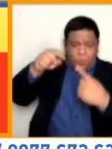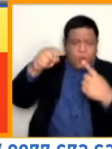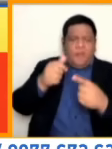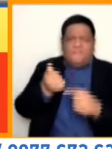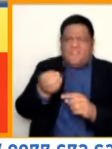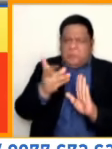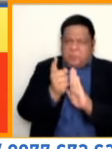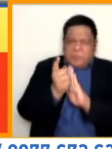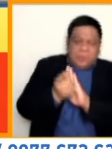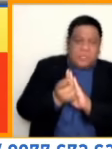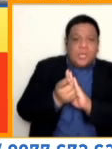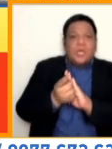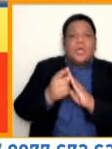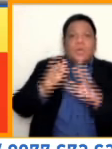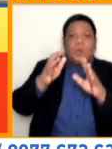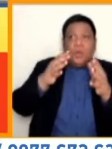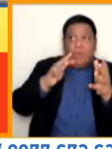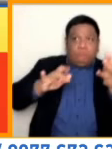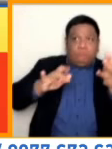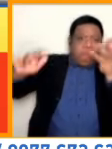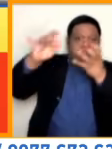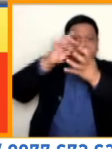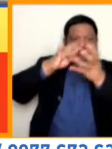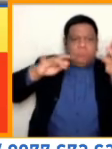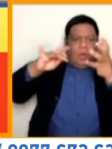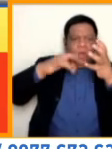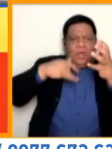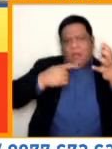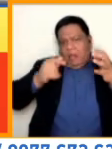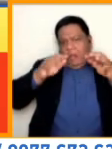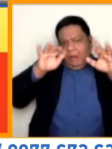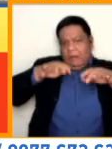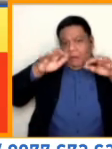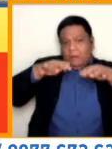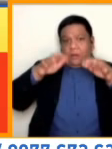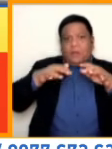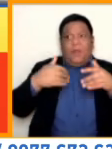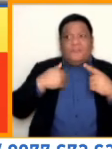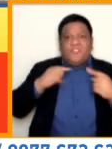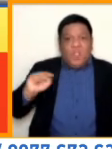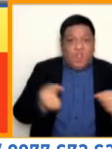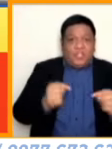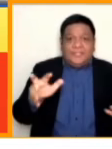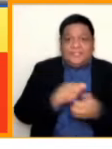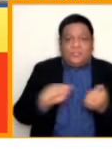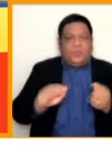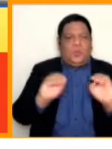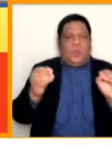bahagyang kumulimlim ang langit at may pag-ambod sa lungsod. Walang nasaktan o nasira dahil hindi tumama sa